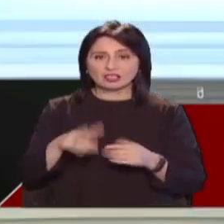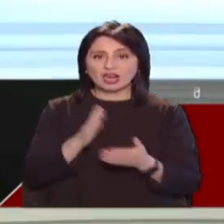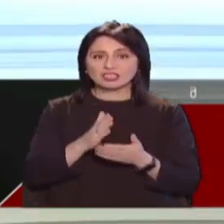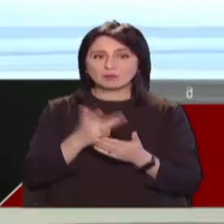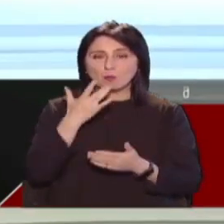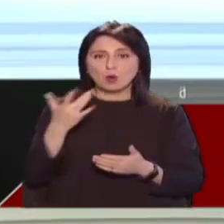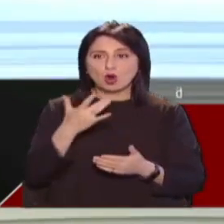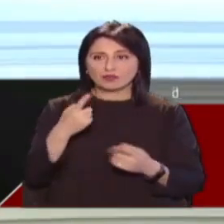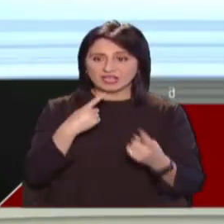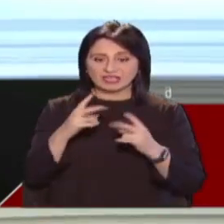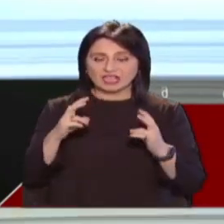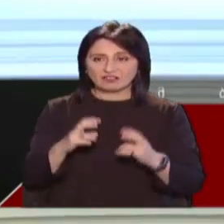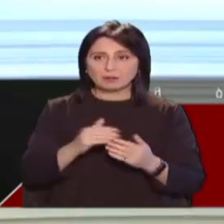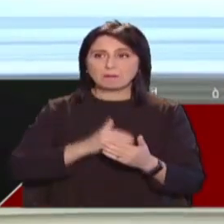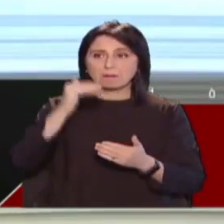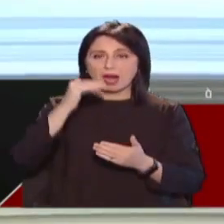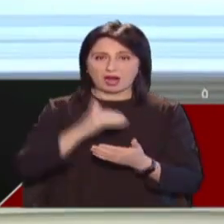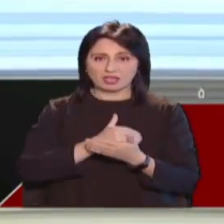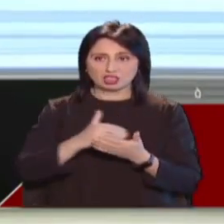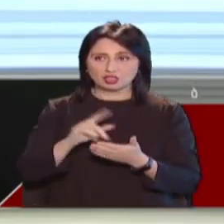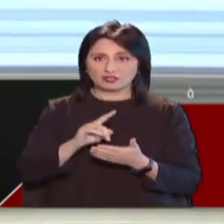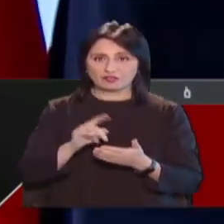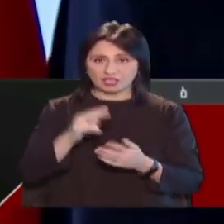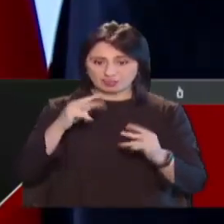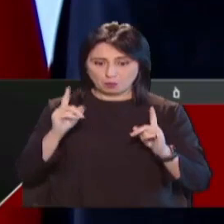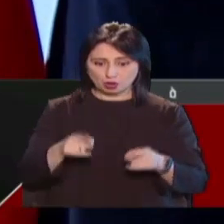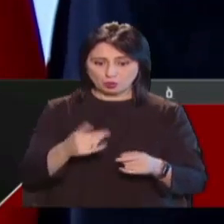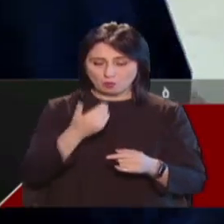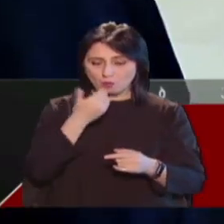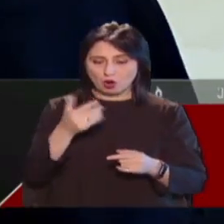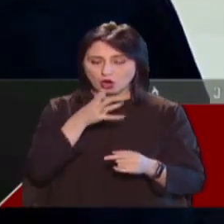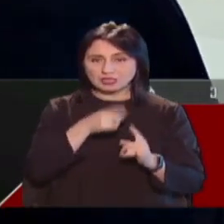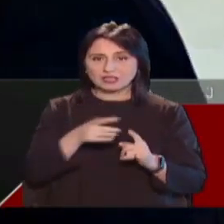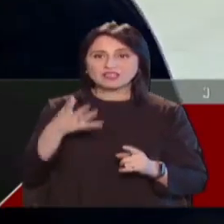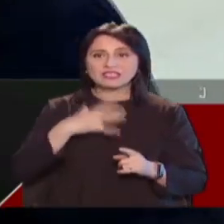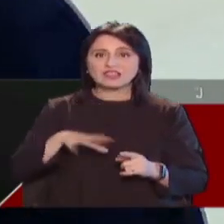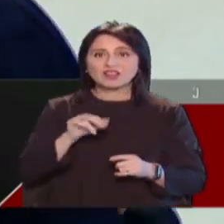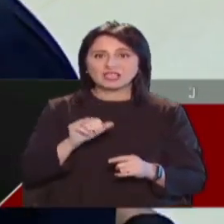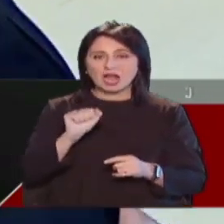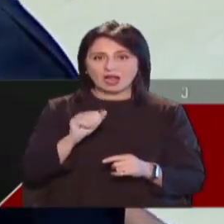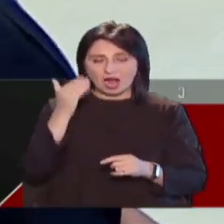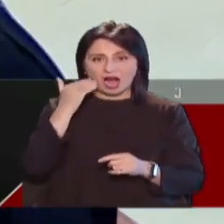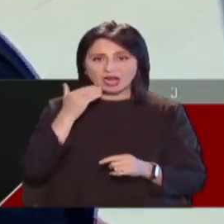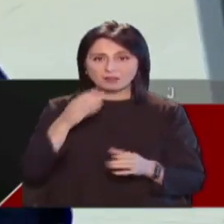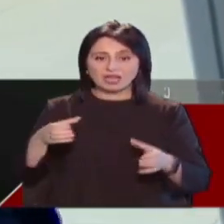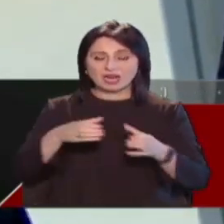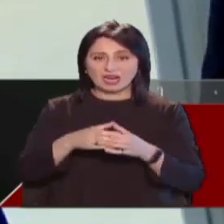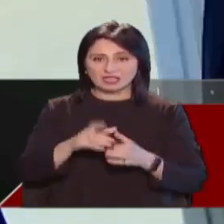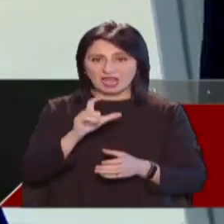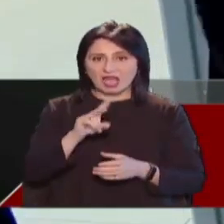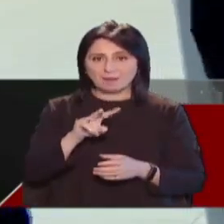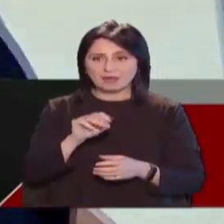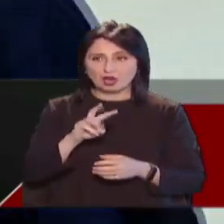არსებული პოლიტიკური დიალოგი მაღალ ნიშნულზეა, რასაც მოწმობს ბოლო წლებში საქართველოსა და არაბთა გაერთიანებულ